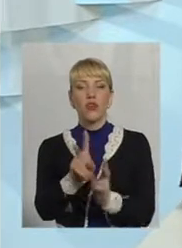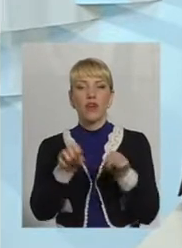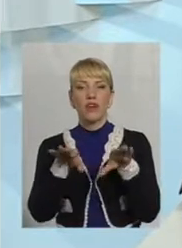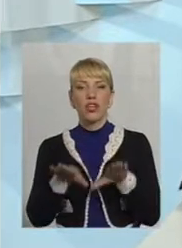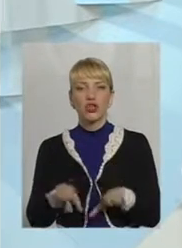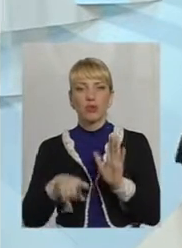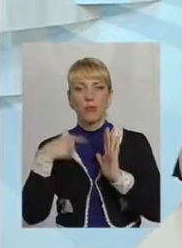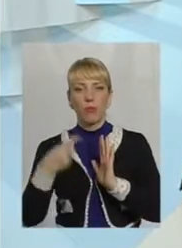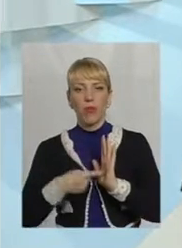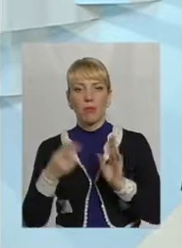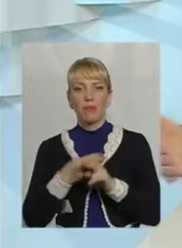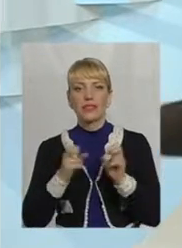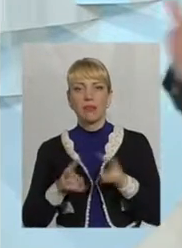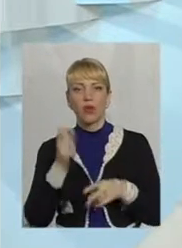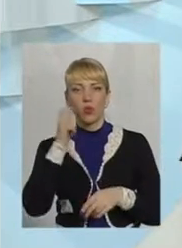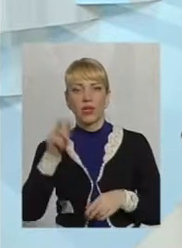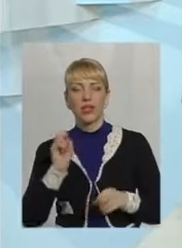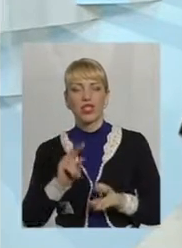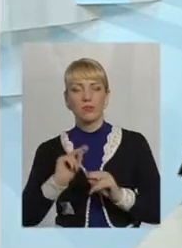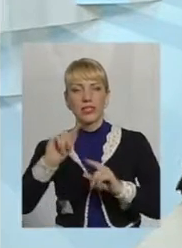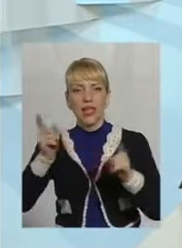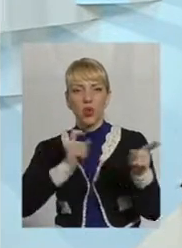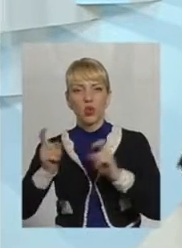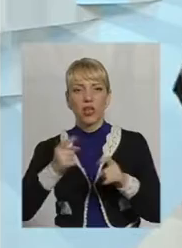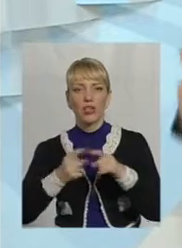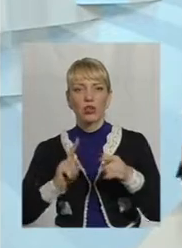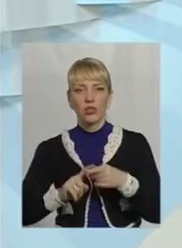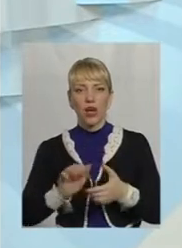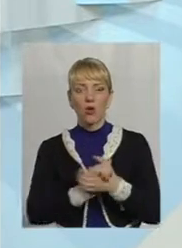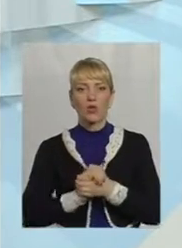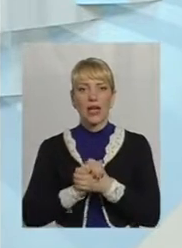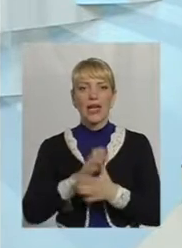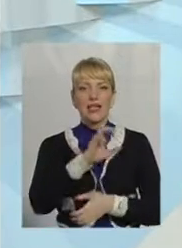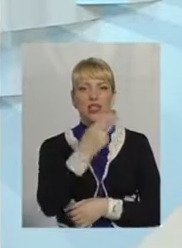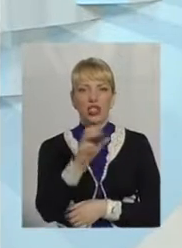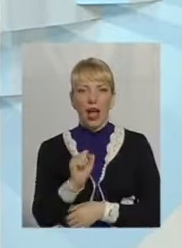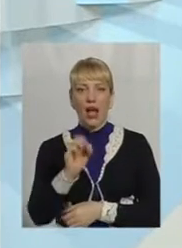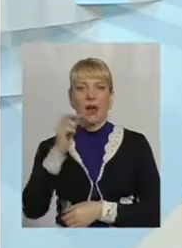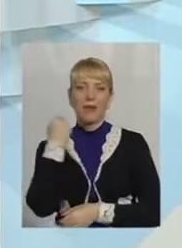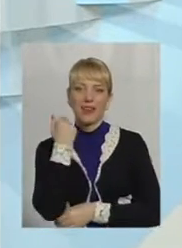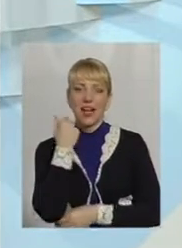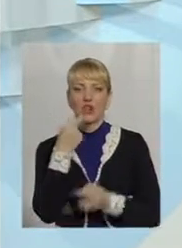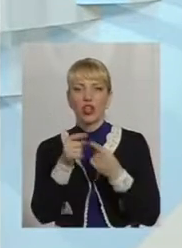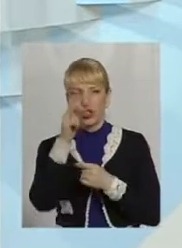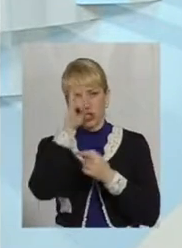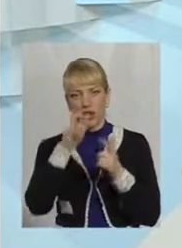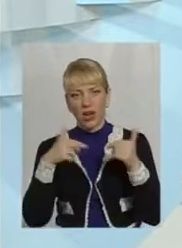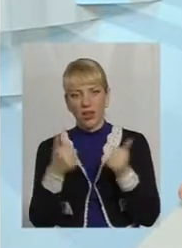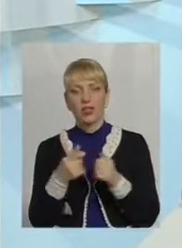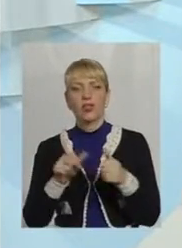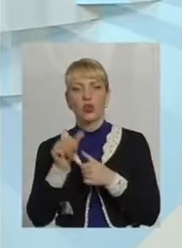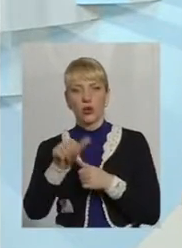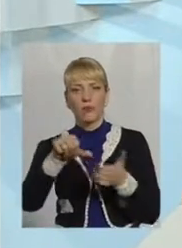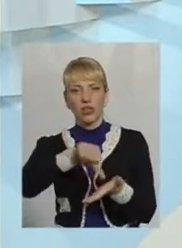вирішувати проблеми безпеки України, ніж залучати до цього процесу США, Британію та інші країни, зокрема